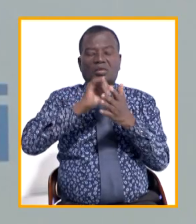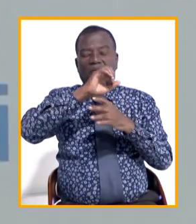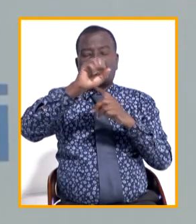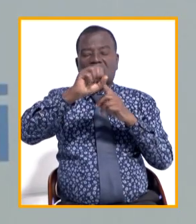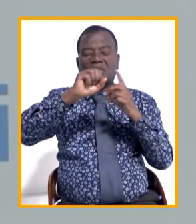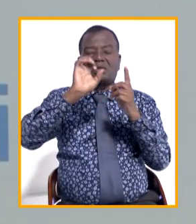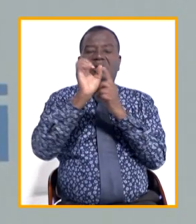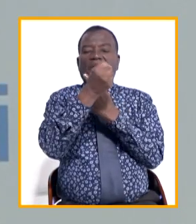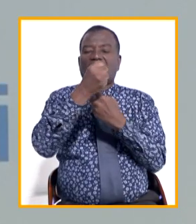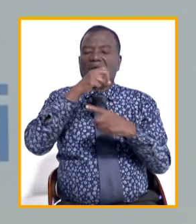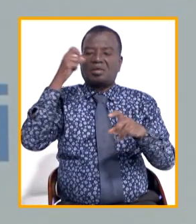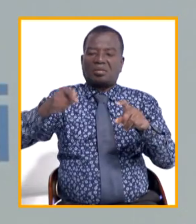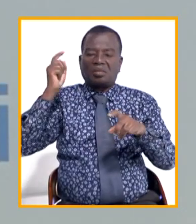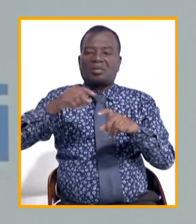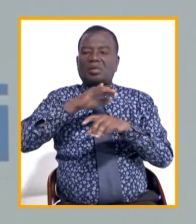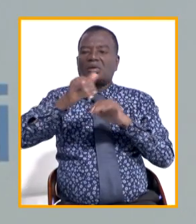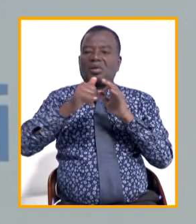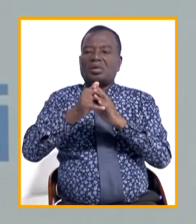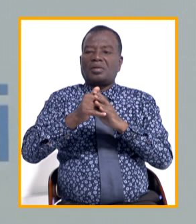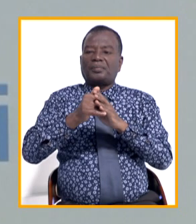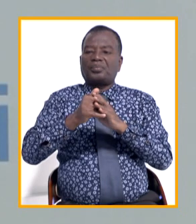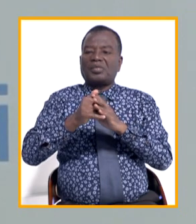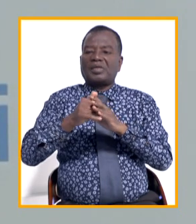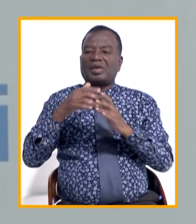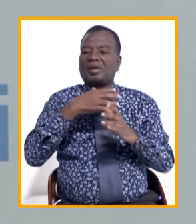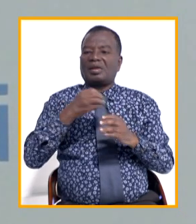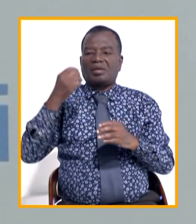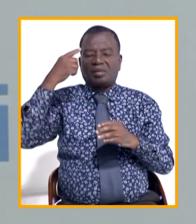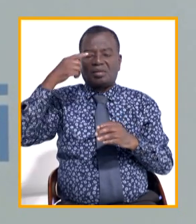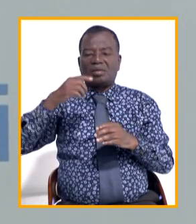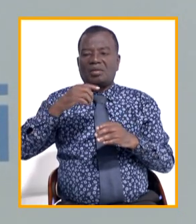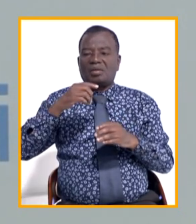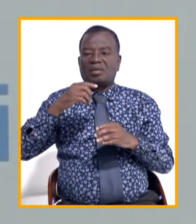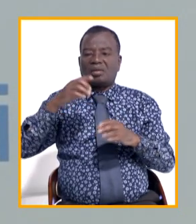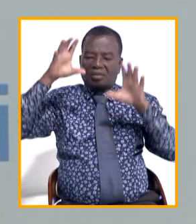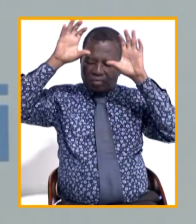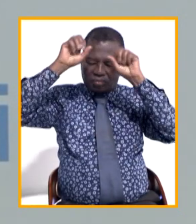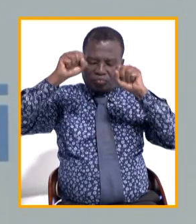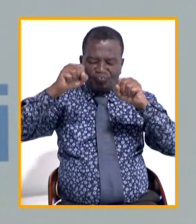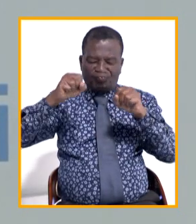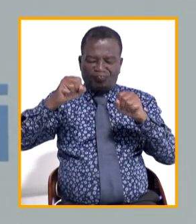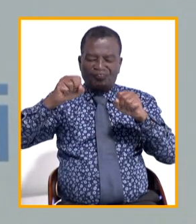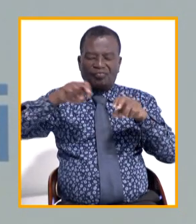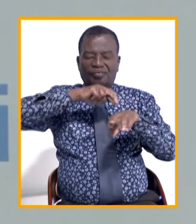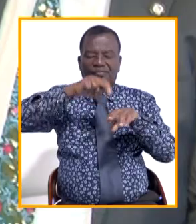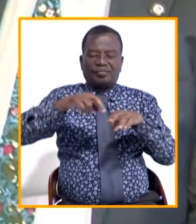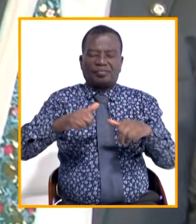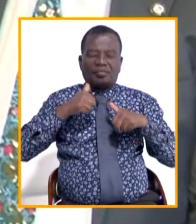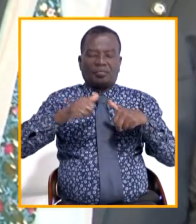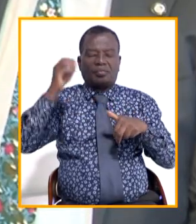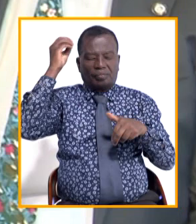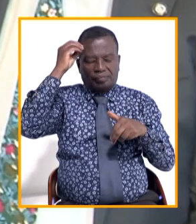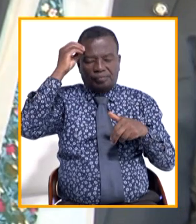qui menace le capital humain et compromet les ambitions de nos États, le président de la République, Son Excellence Alassane